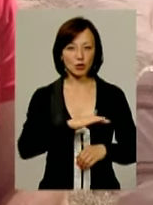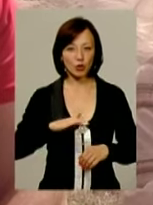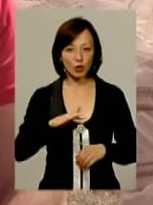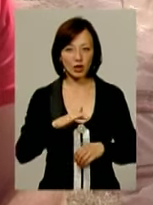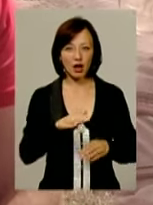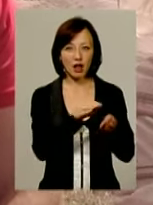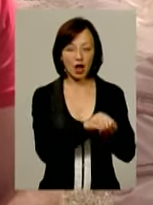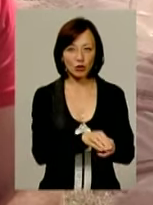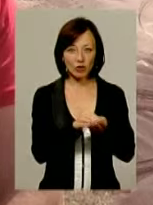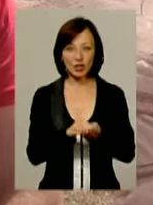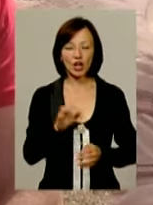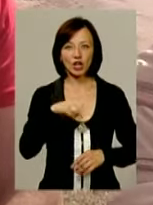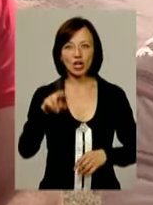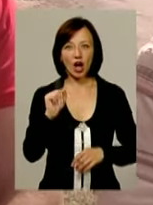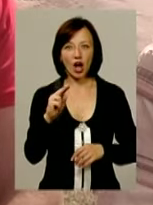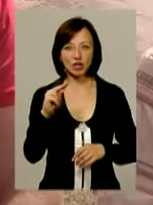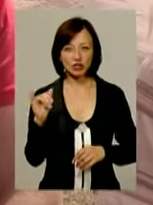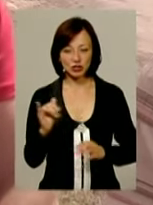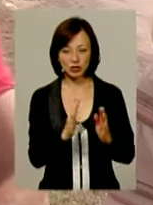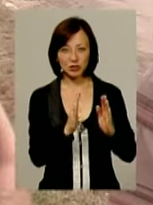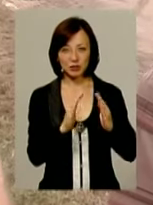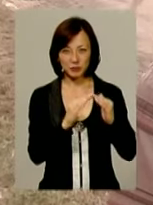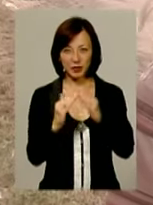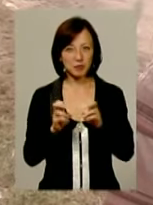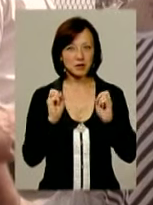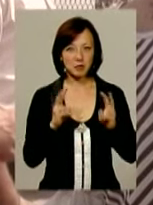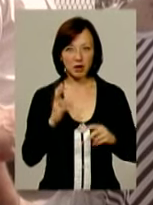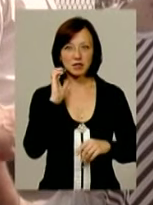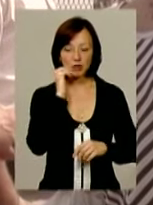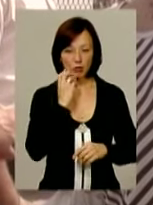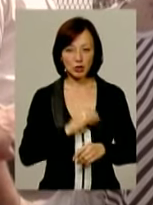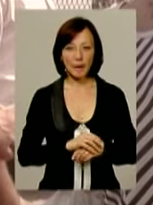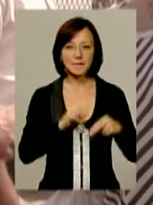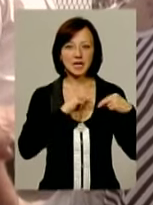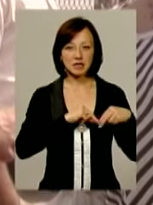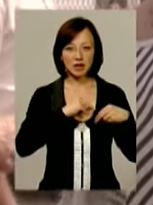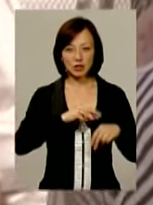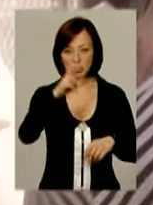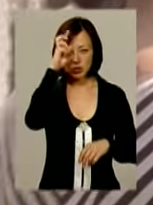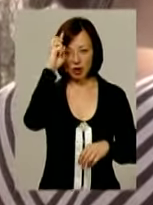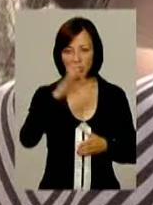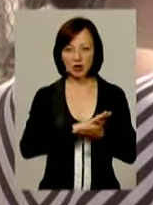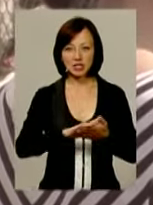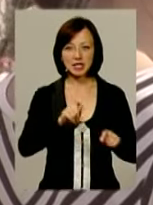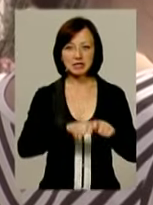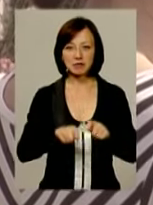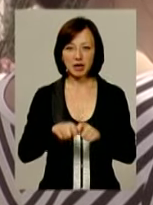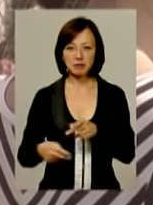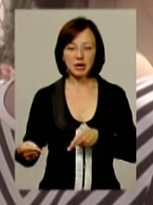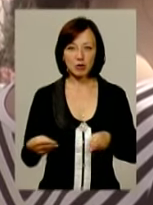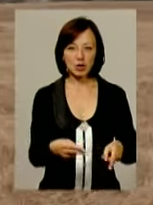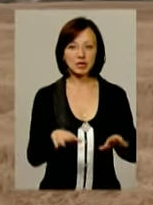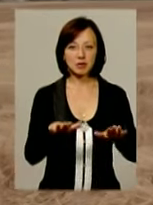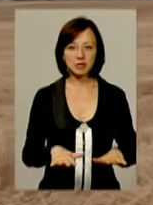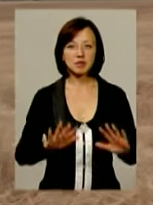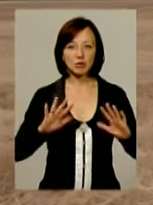і дачні масиви, і мікрорайон – це взагалі така небезпека серйозна. Працівники Державної екологічної інспекції, котрі теж прибули на місце